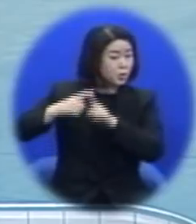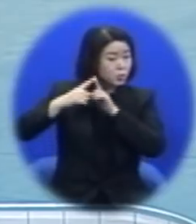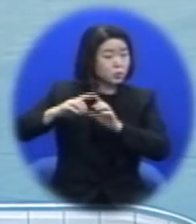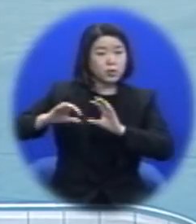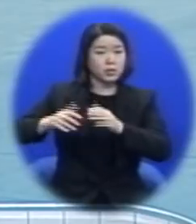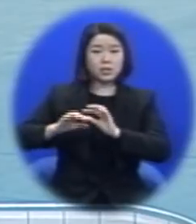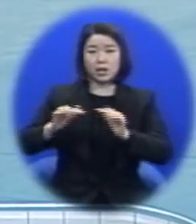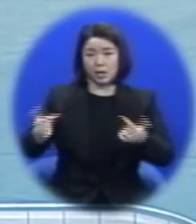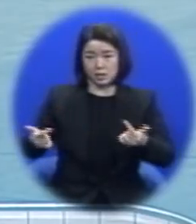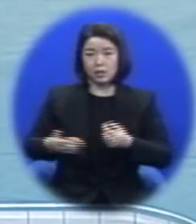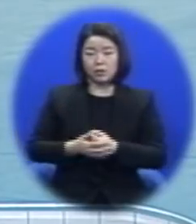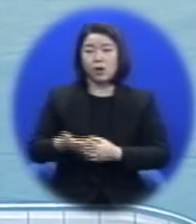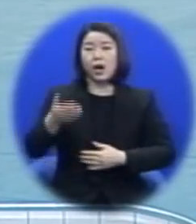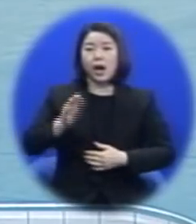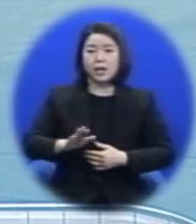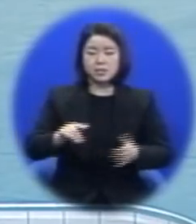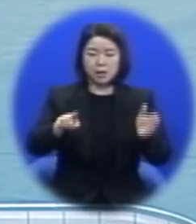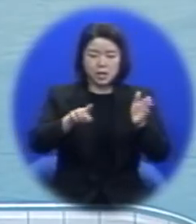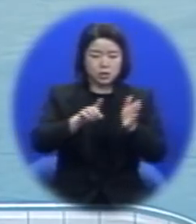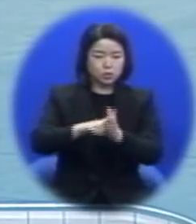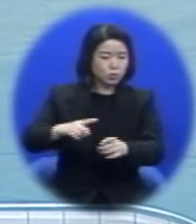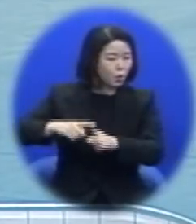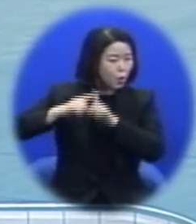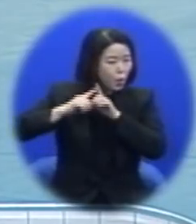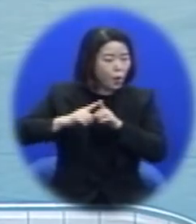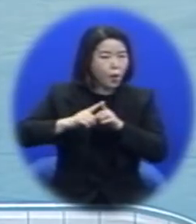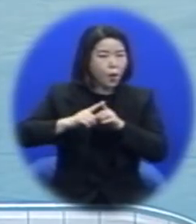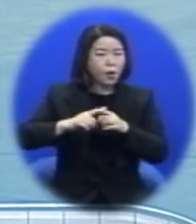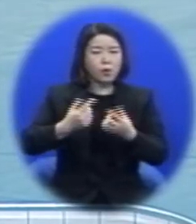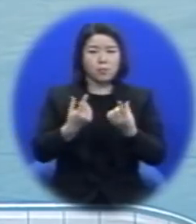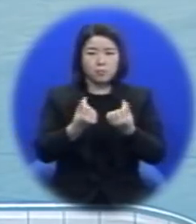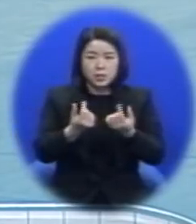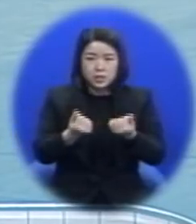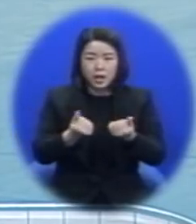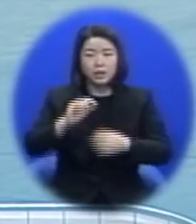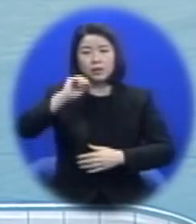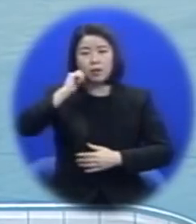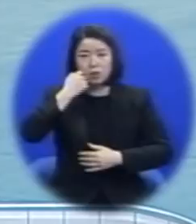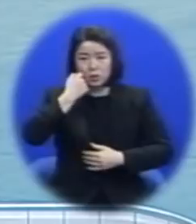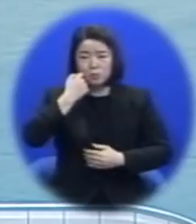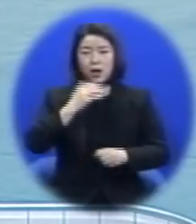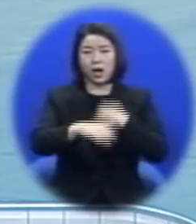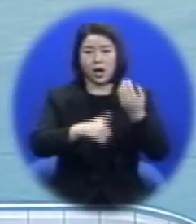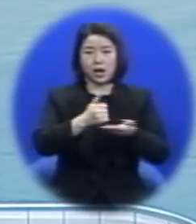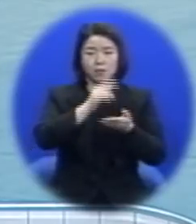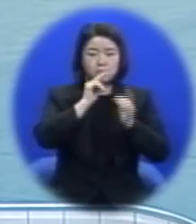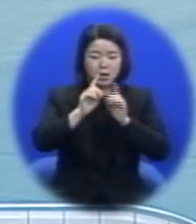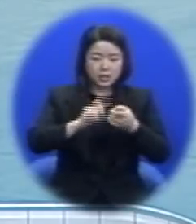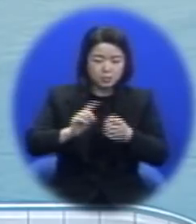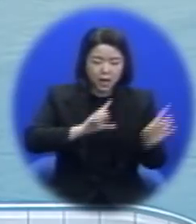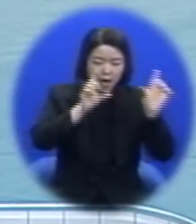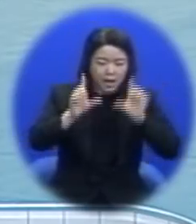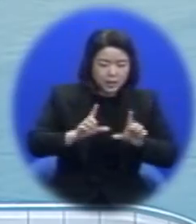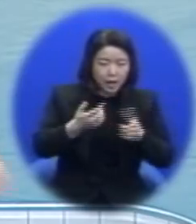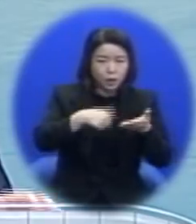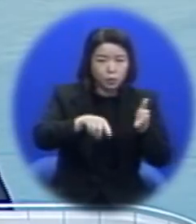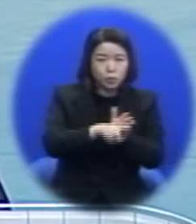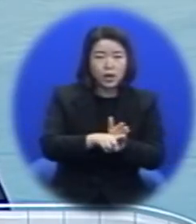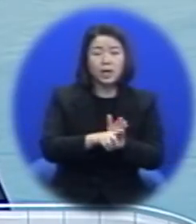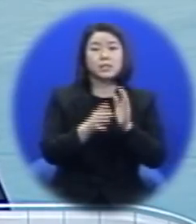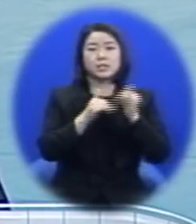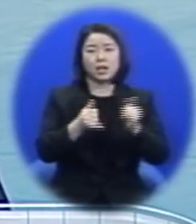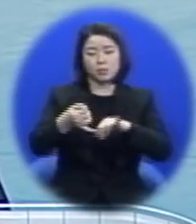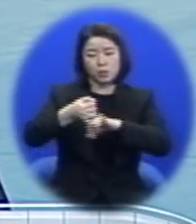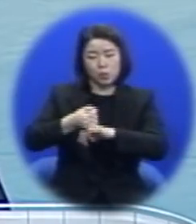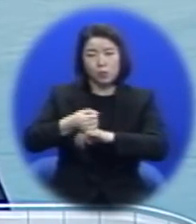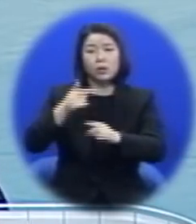그러나 순교에 못지않는 어려움을 하나님의 말씀대로 살아보려고 하는 자들은 반드시